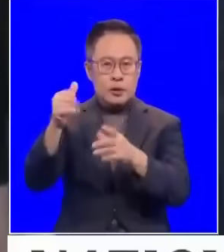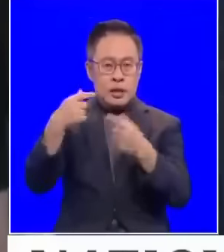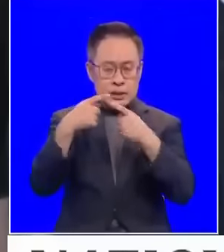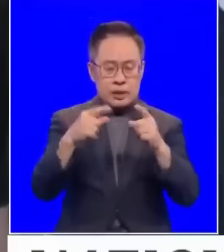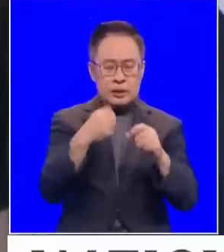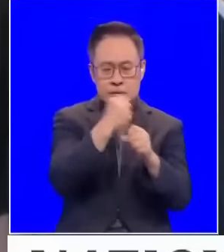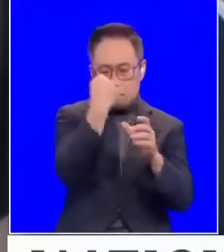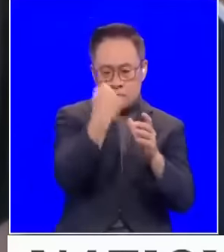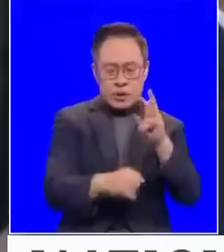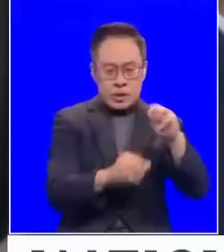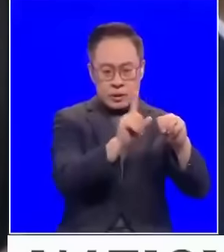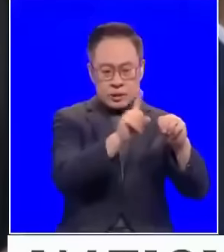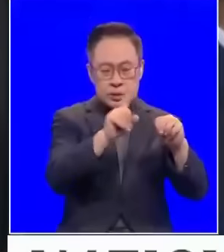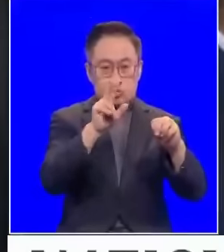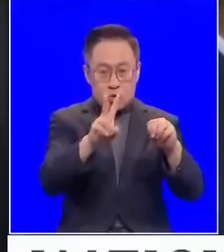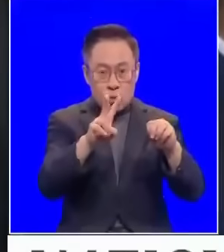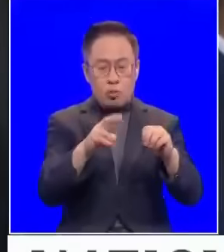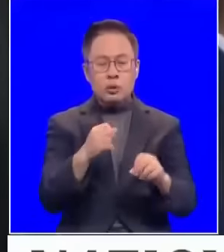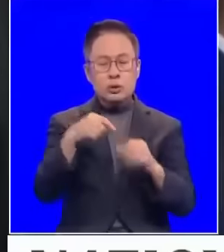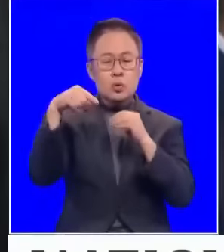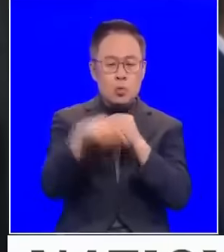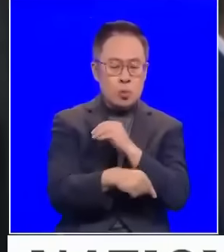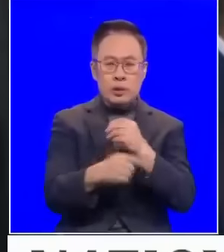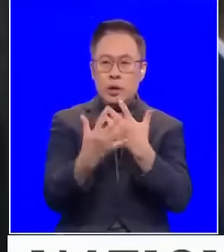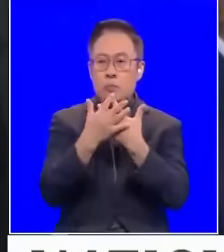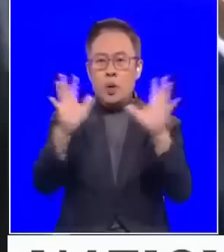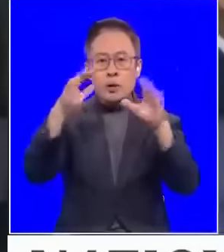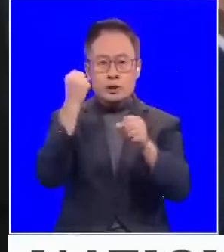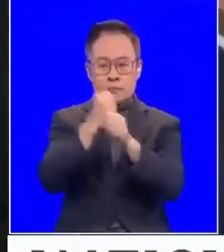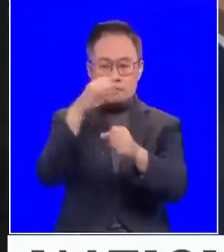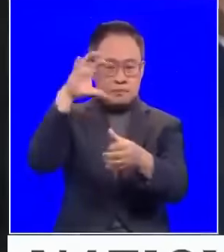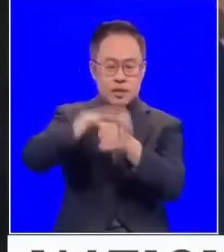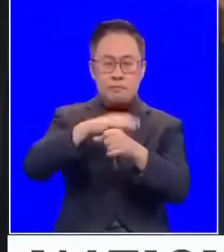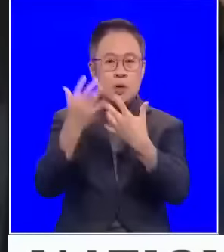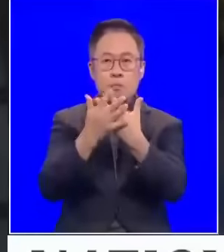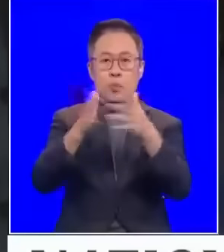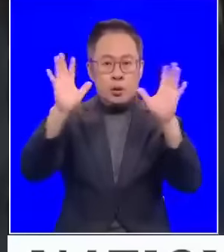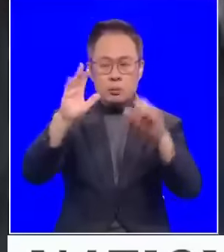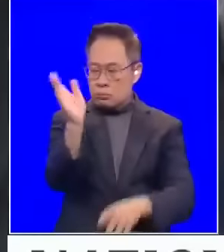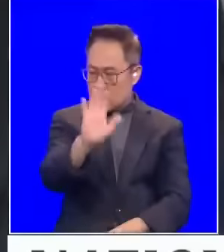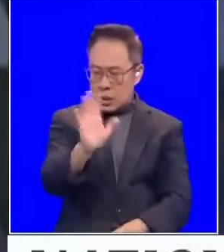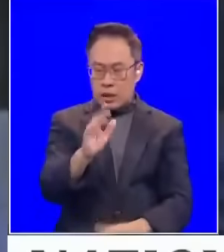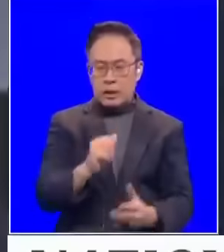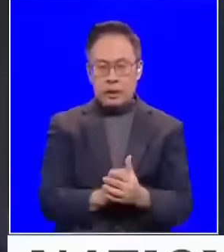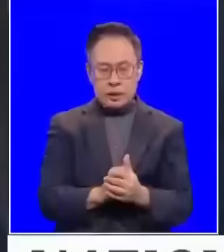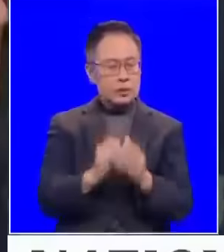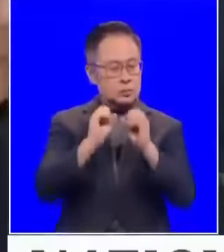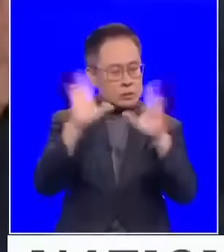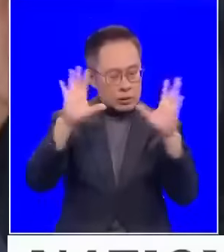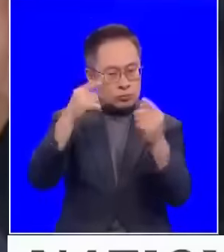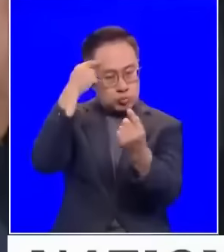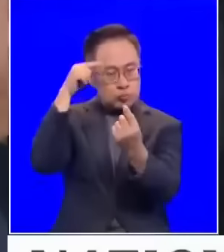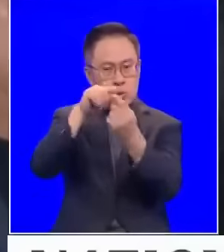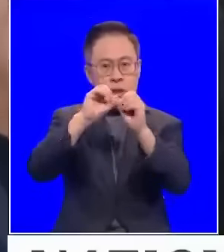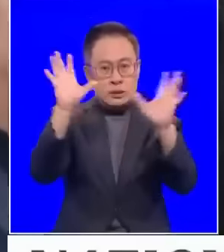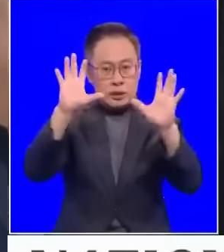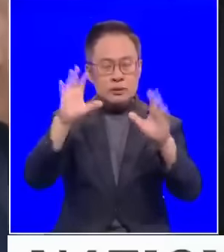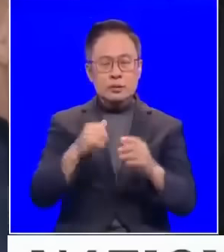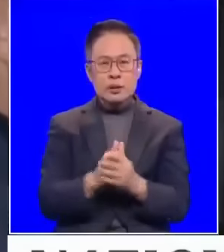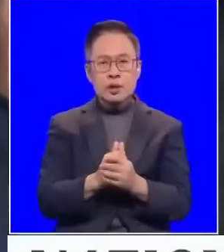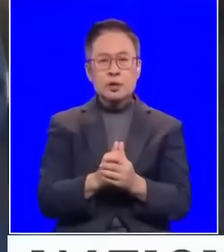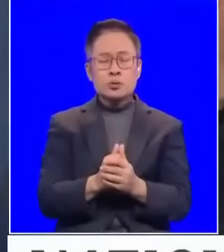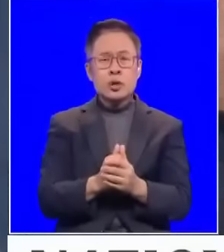อยู่กับฝ่ายนิติบัญญัตินะคะว่าจะมีแนวทางหลังจากนี้ยังไงส่วนประเด็นที่กกต.ตั้งคณะกรรมการตรวจสอบข้อเท็จจริงก